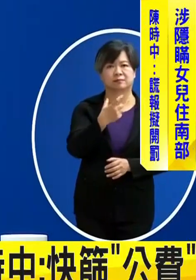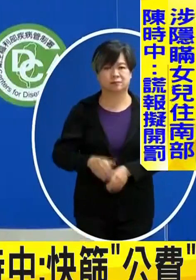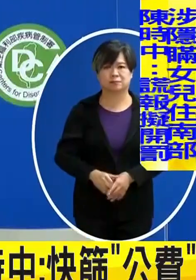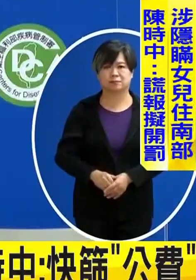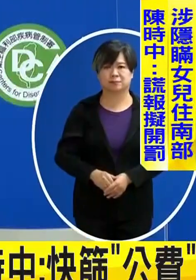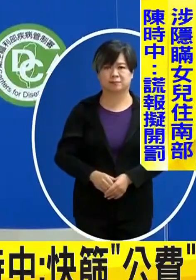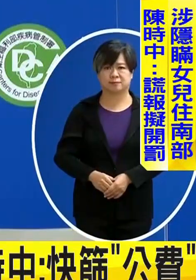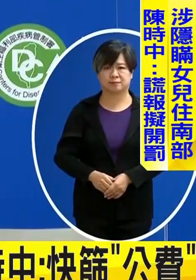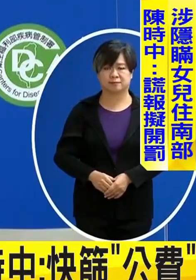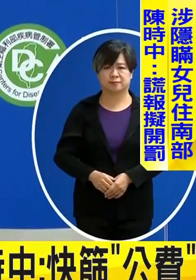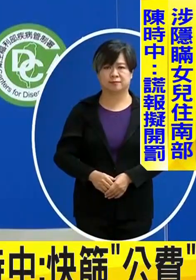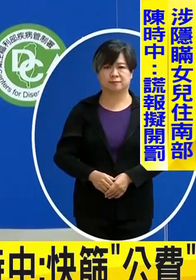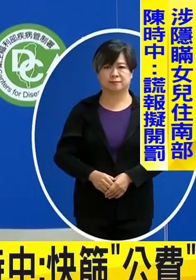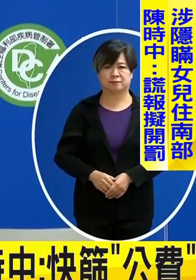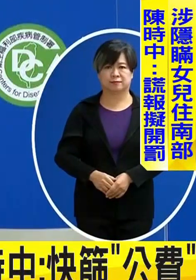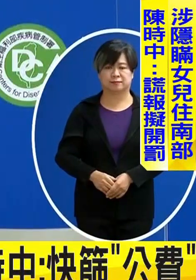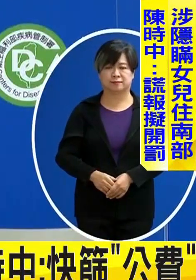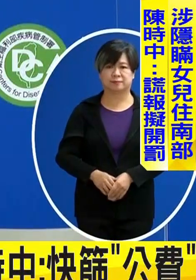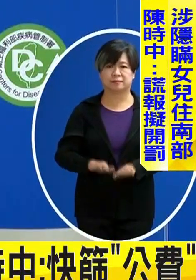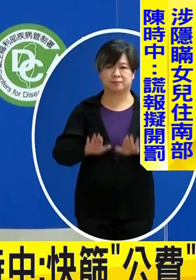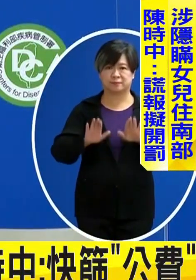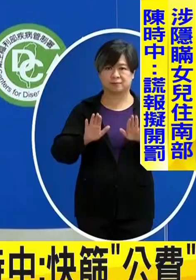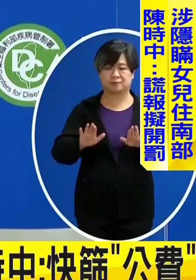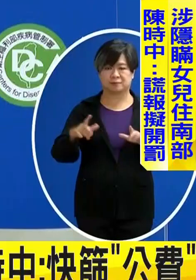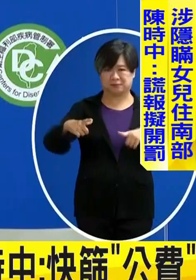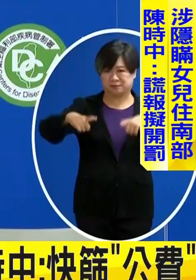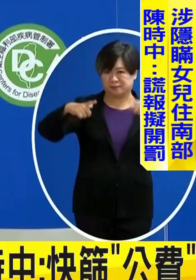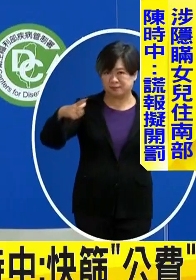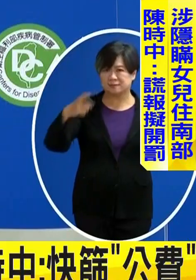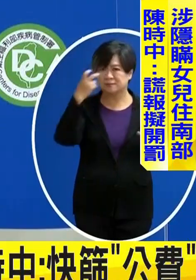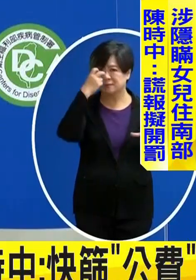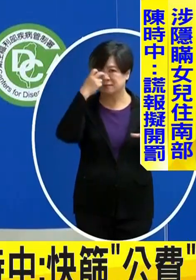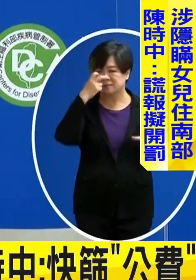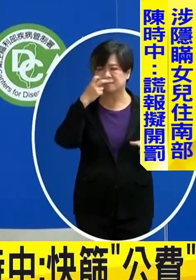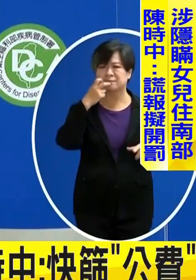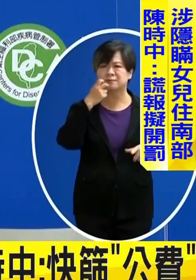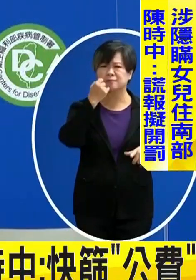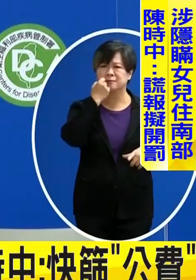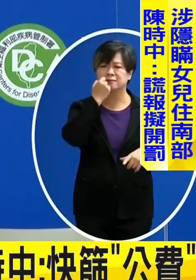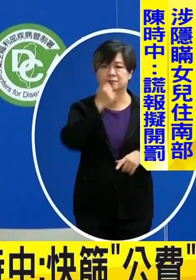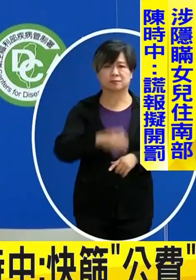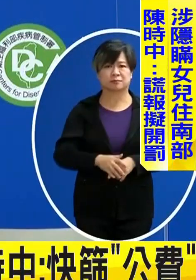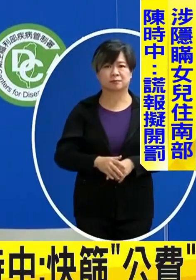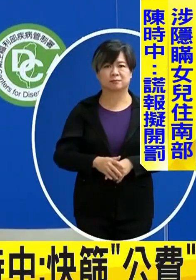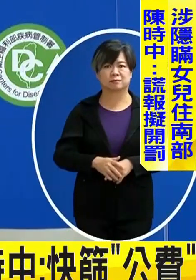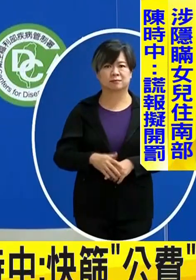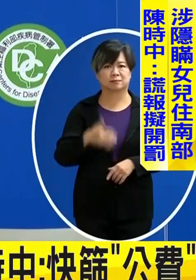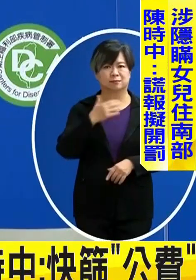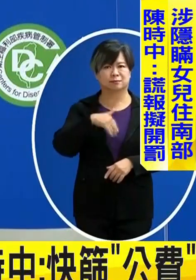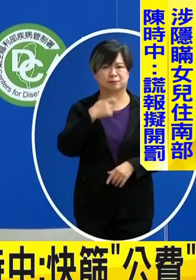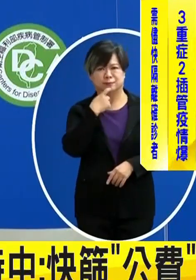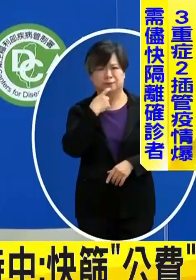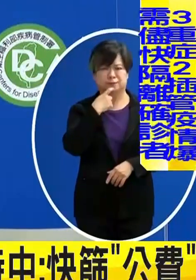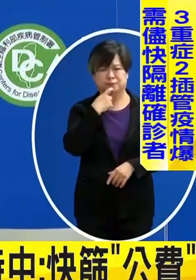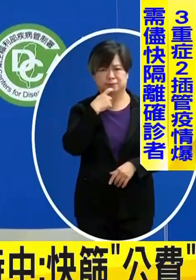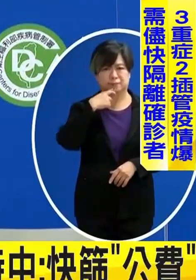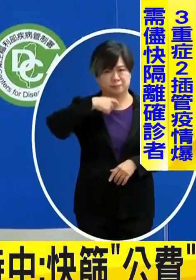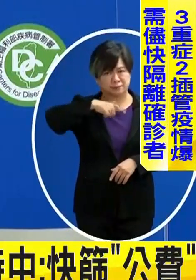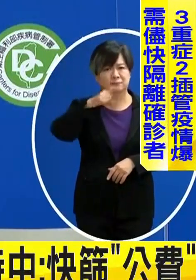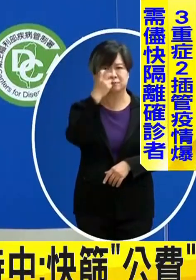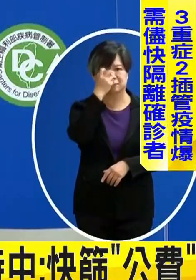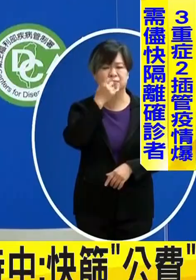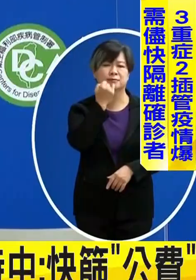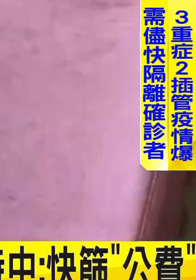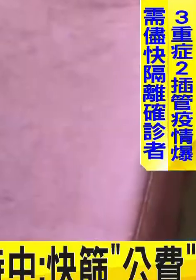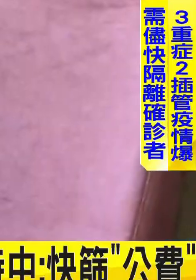做2次。 现在这里面都是在一个扩大筛检的情形哈，只要你觉得有需要，那就可以去筛检，